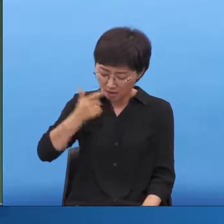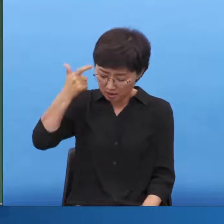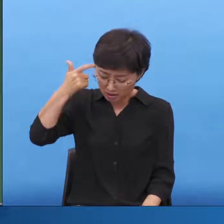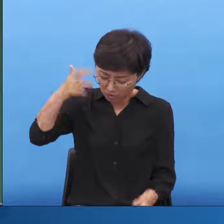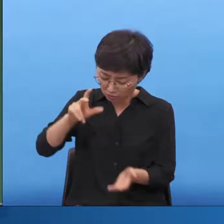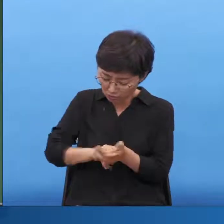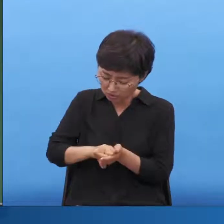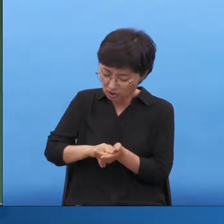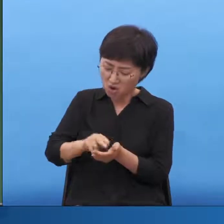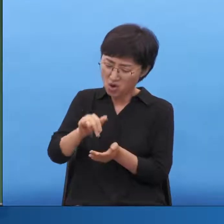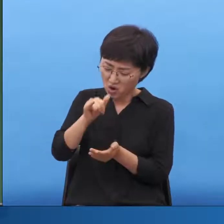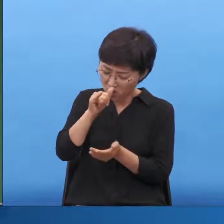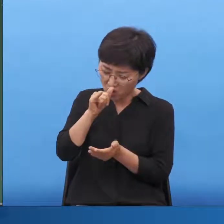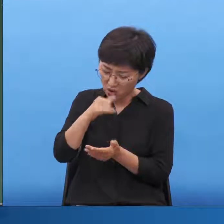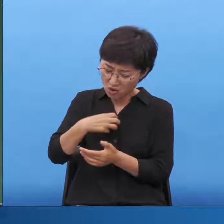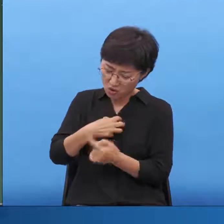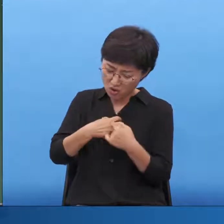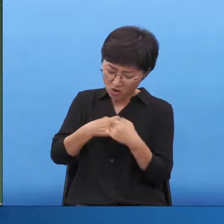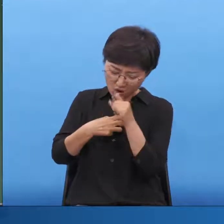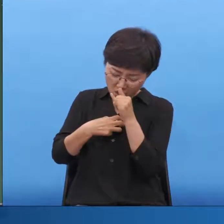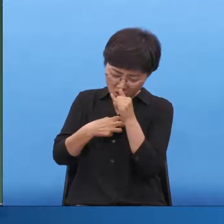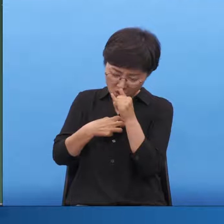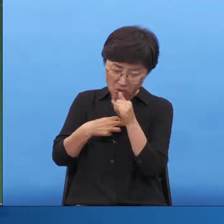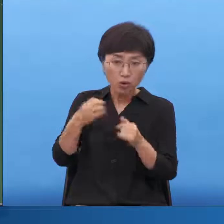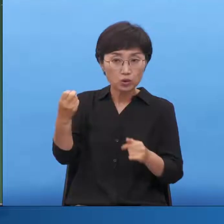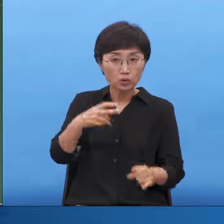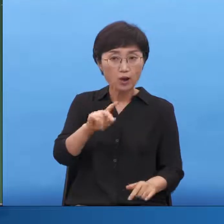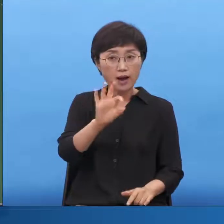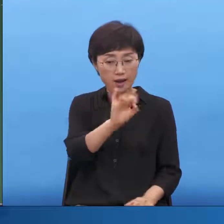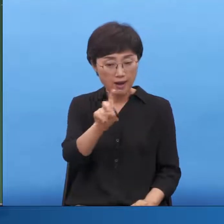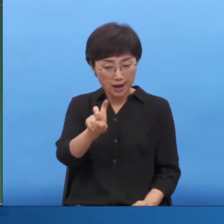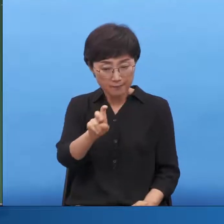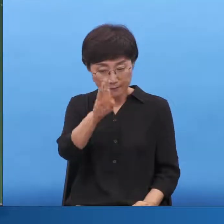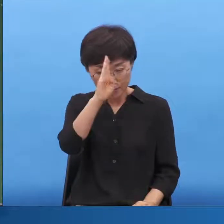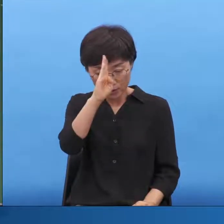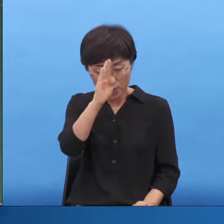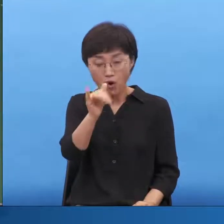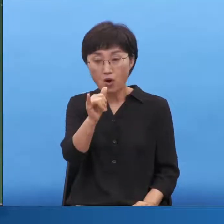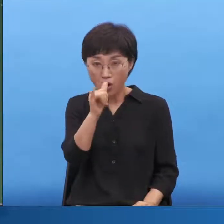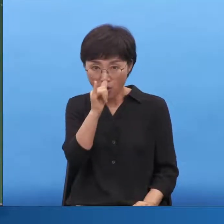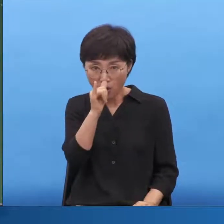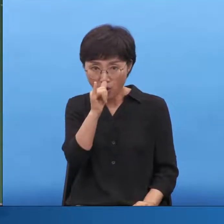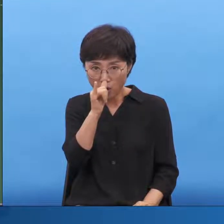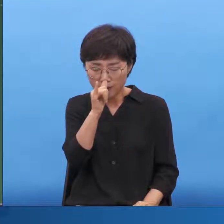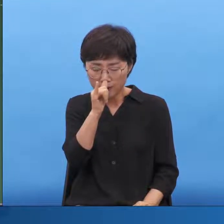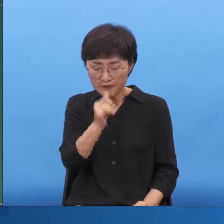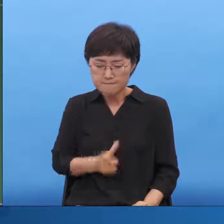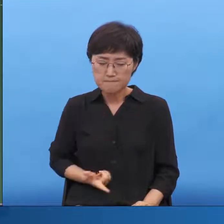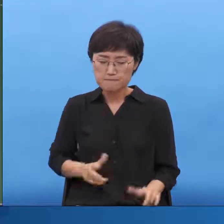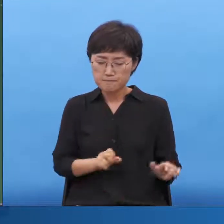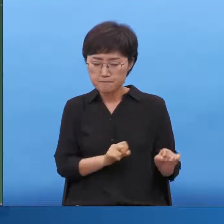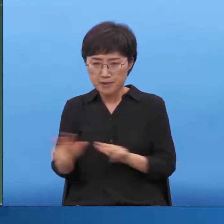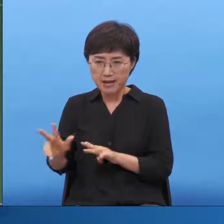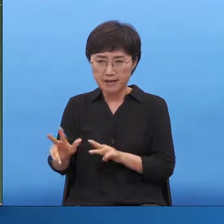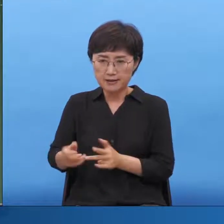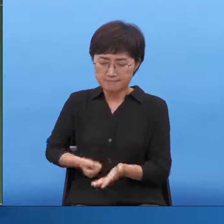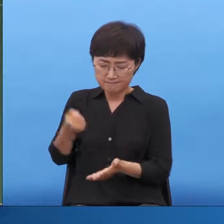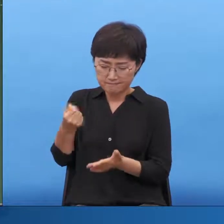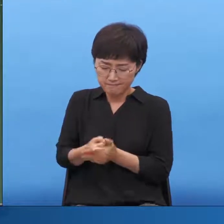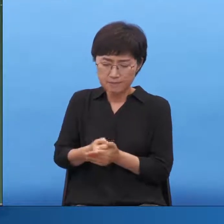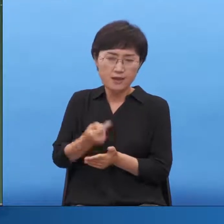我稍微有属灵问题的人要全面性的做这个。 좀 나는 뭐 암이 걸렸다 이런 사람들은 좀 완전히 호흡 함께 하면 돼요.